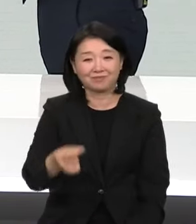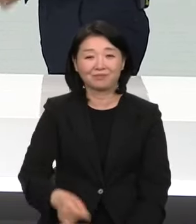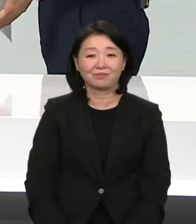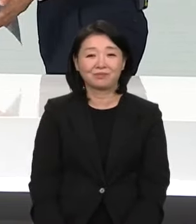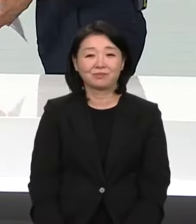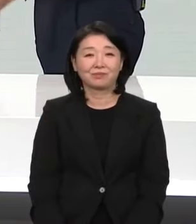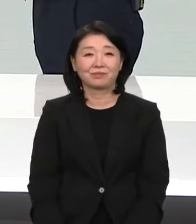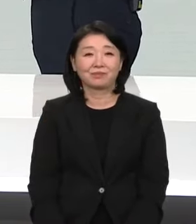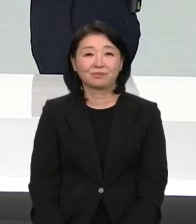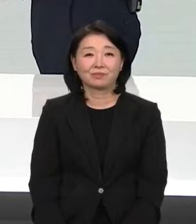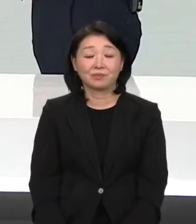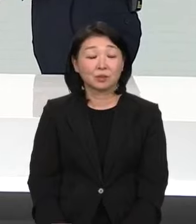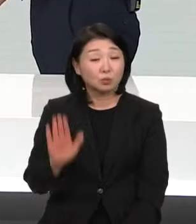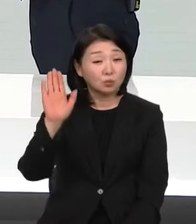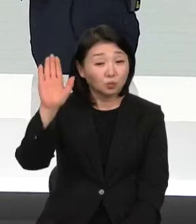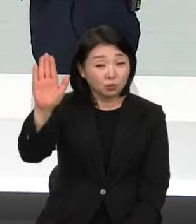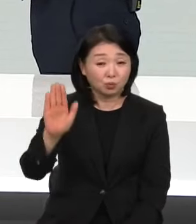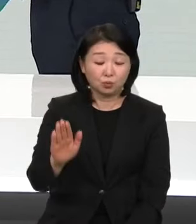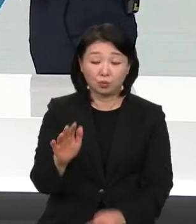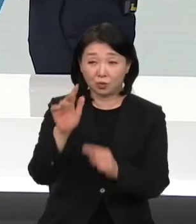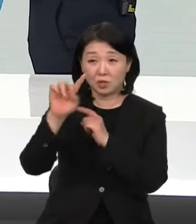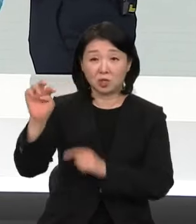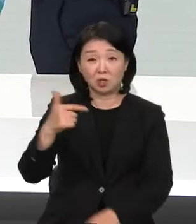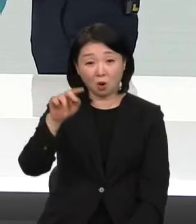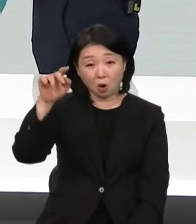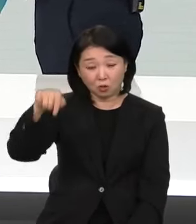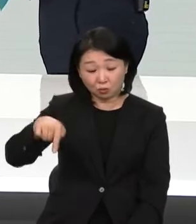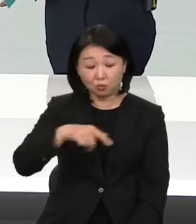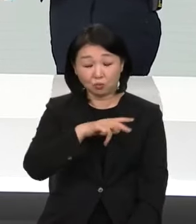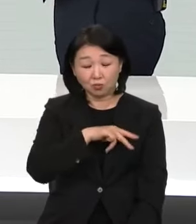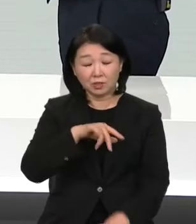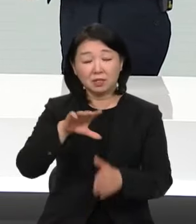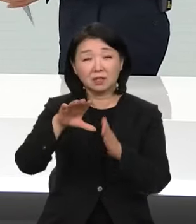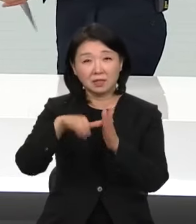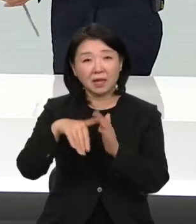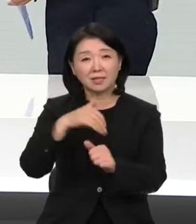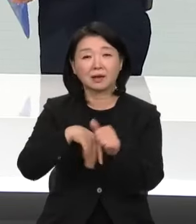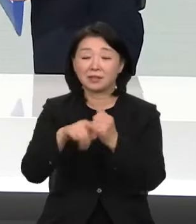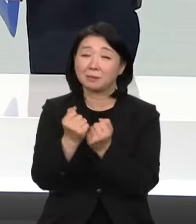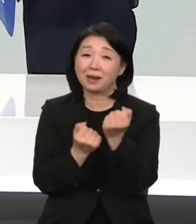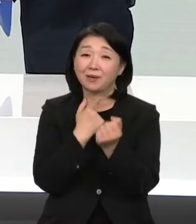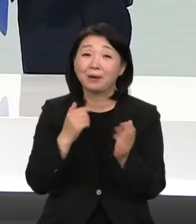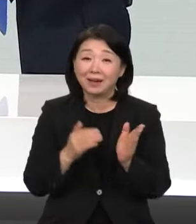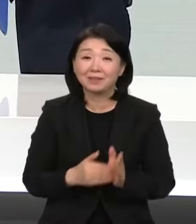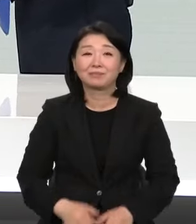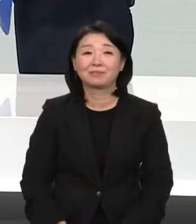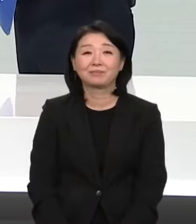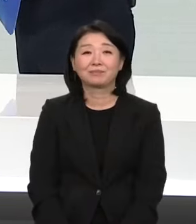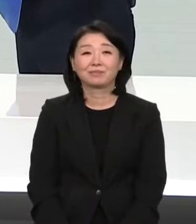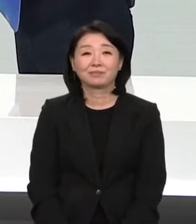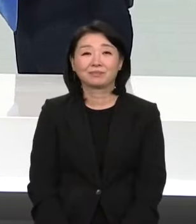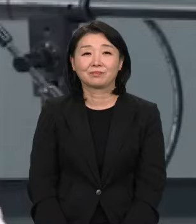있었던 건데요 그 후에 이현 주전 의원이 당시 상황에 대해서 직접 밝힌게 있습니다 자 직접